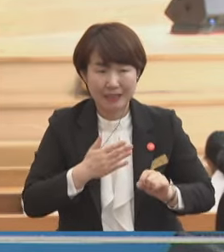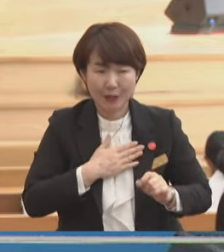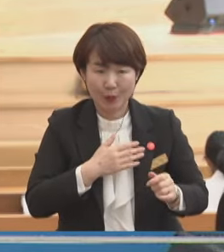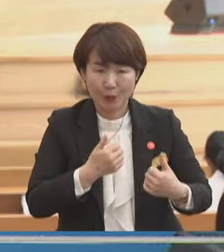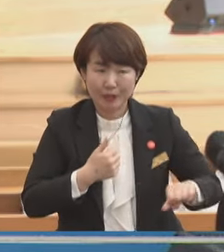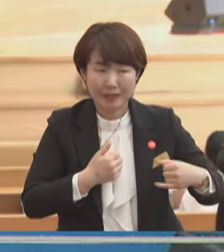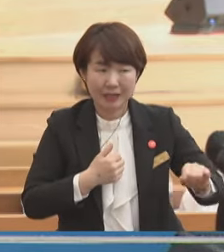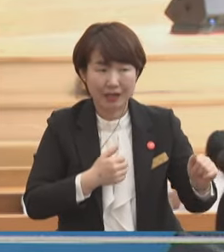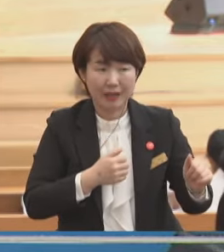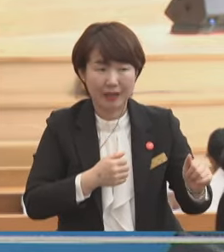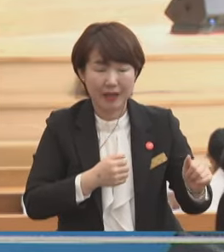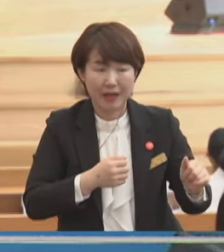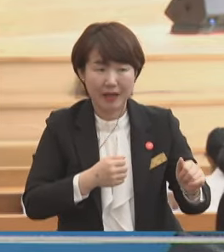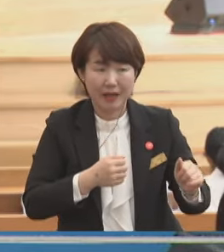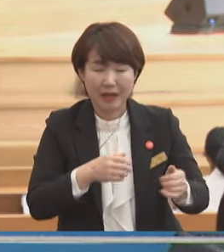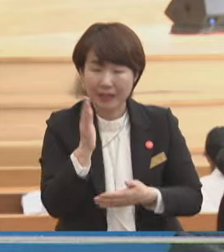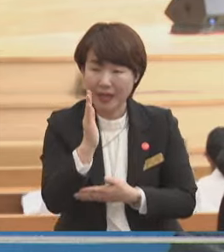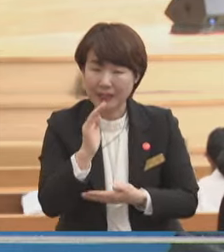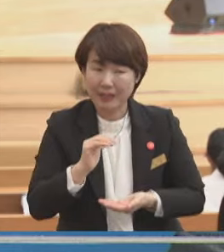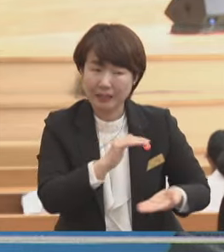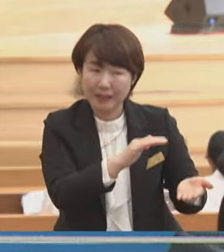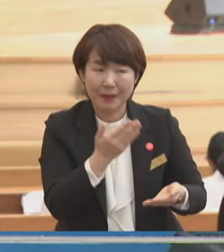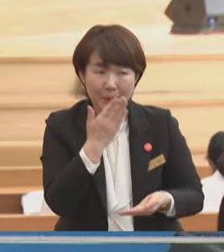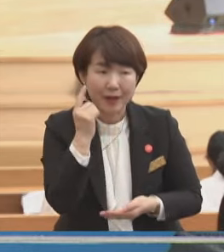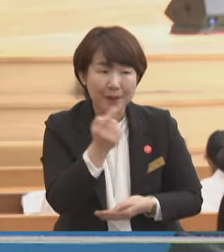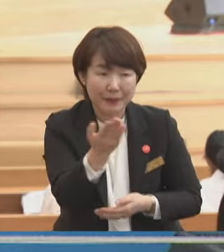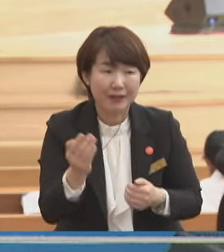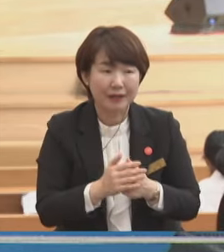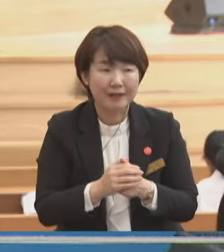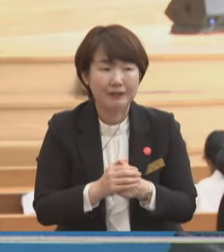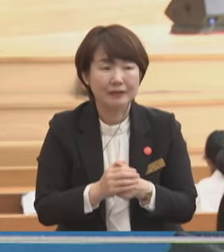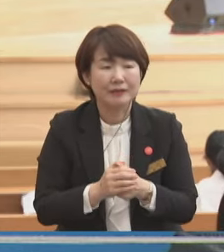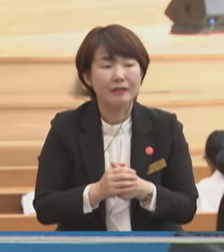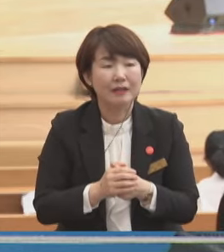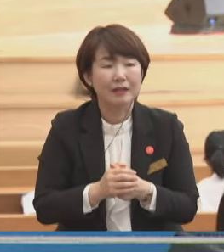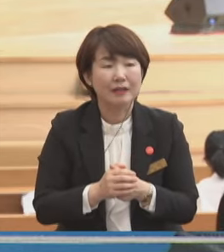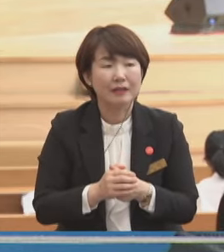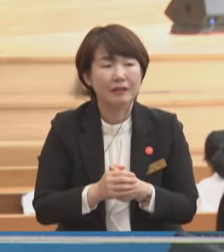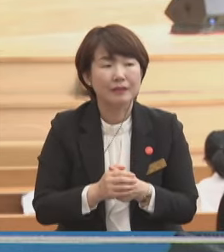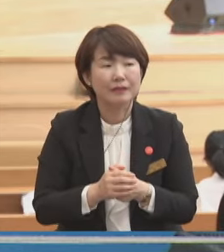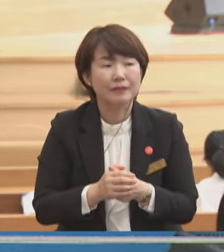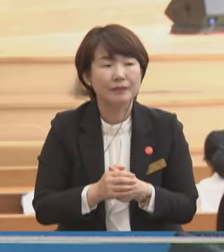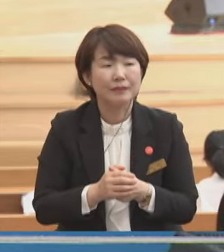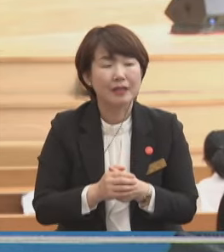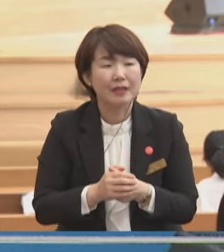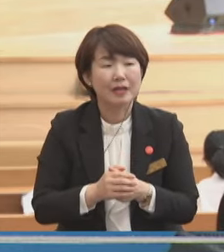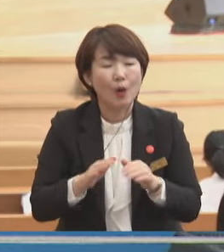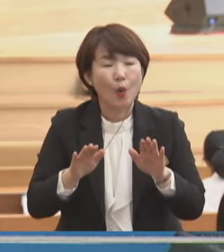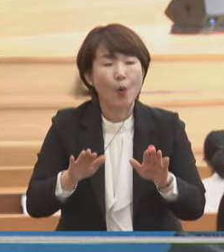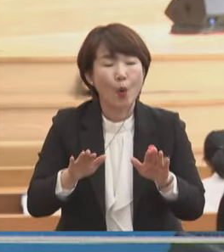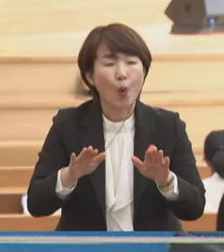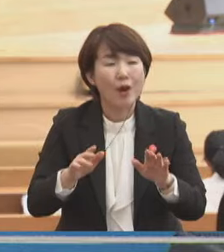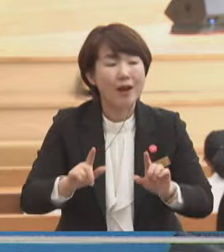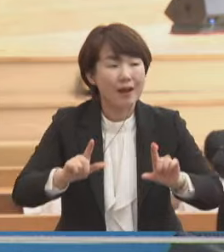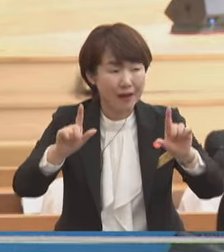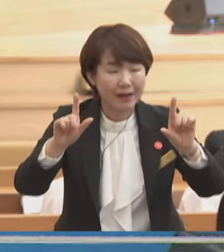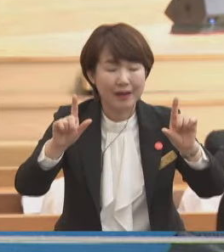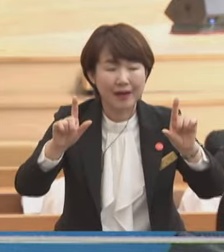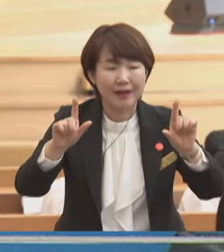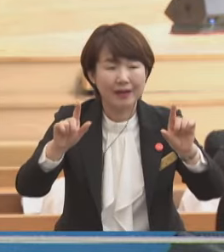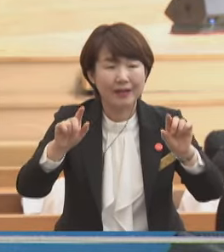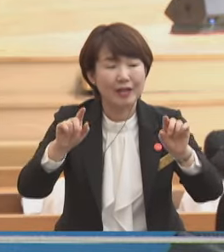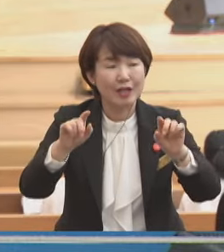거죠이 고민이 고시란 담겨져 있는게 원래 사역 주제입니다 그리고 사역 주제 주제